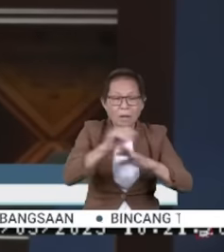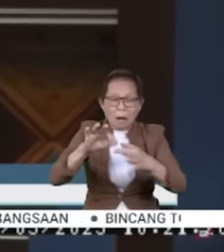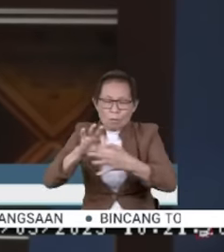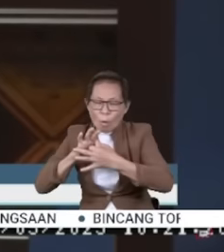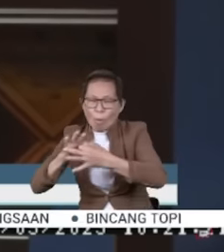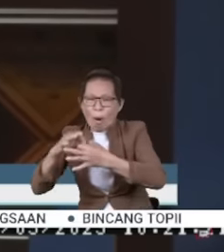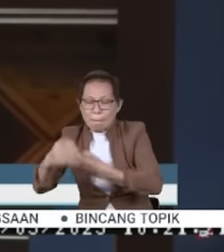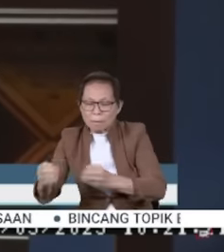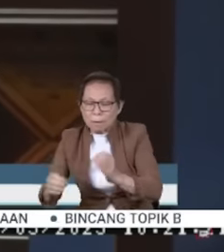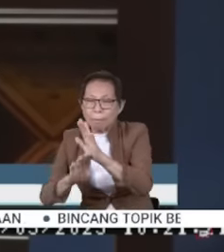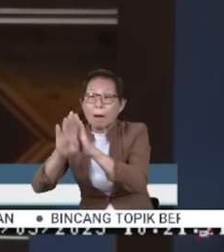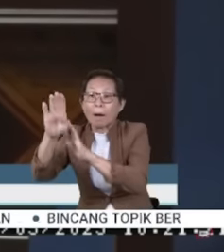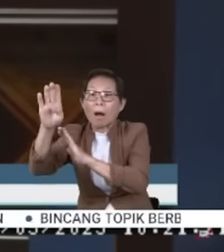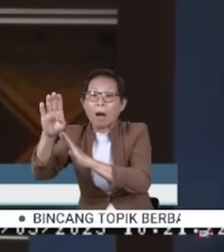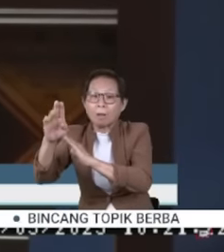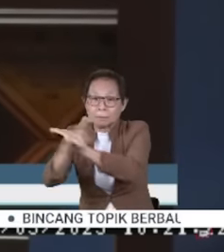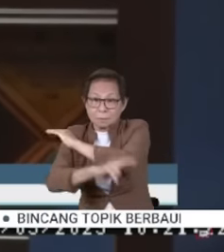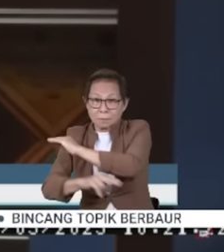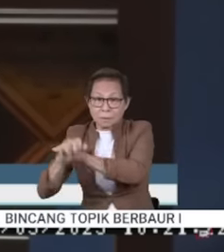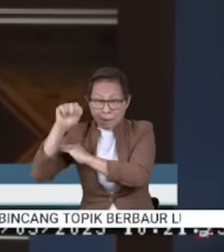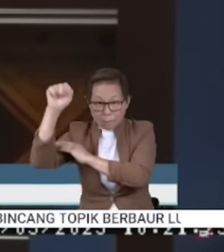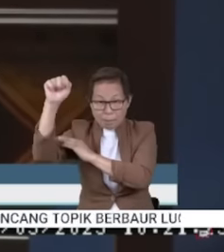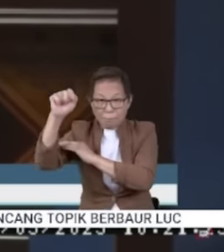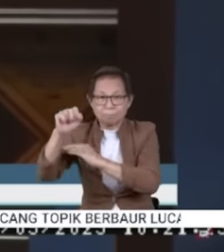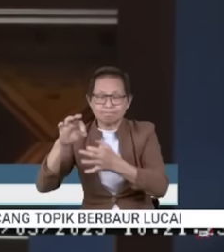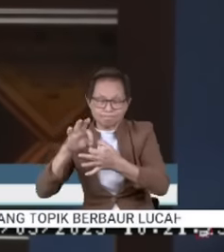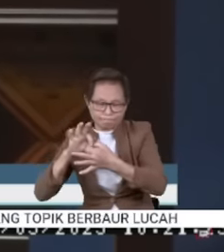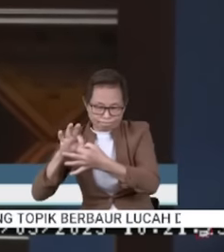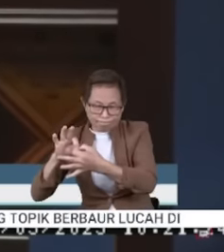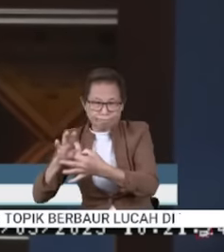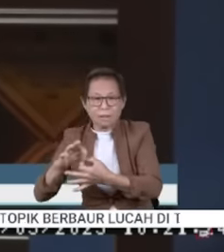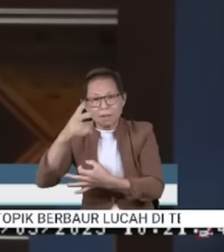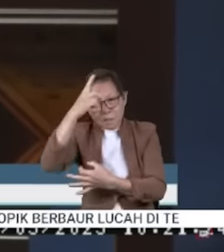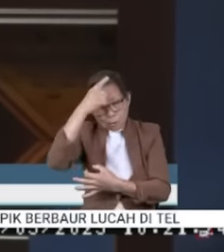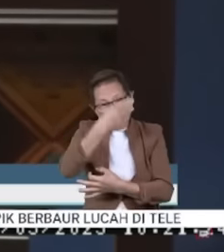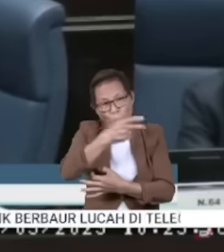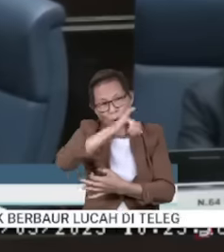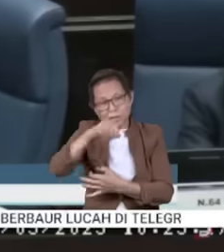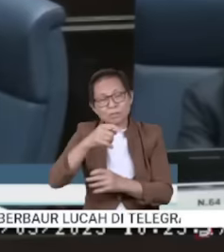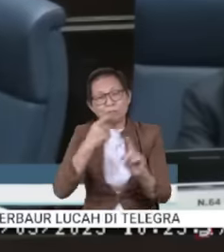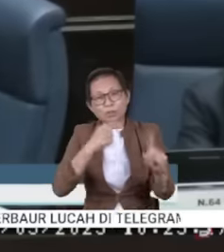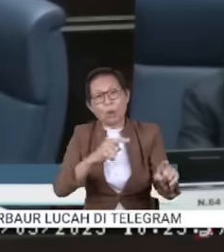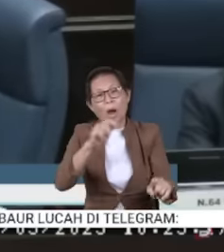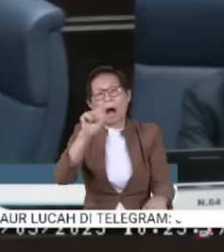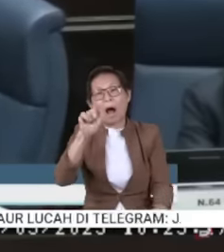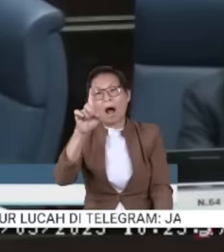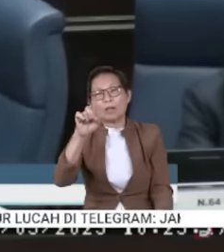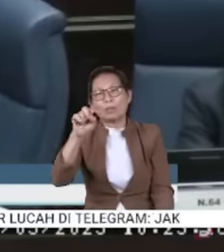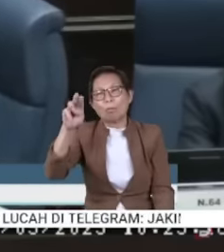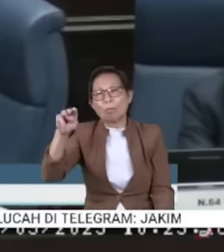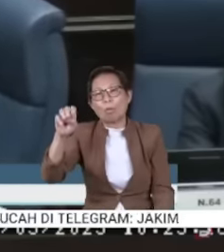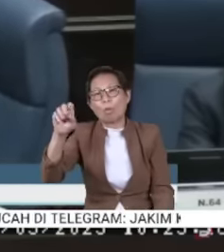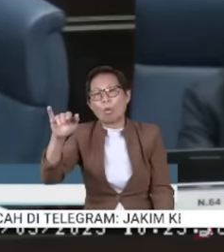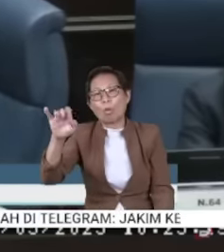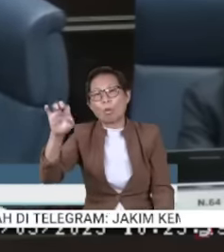pejabat pembangunan negeri Saba Datuk Haji menjawab soal anak